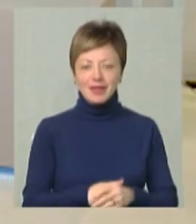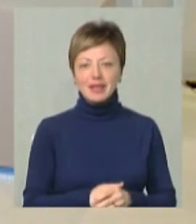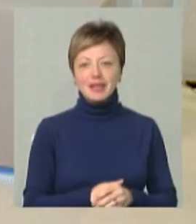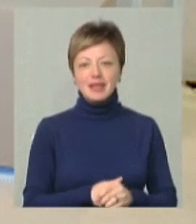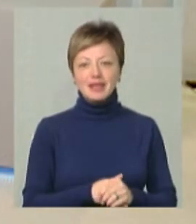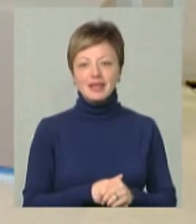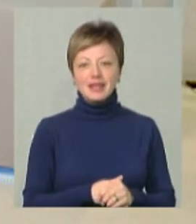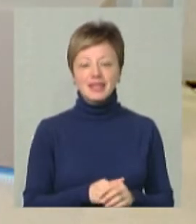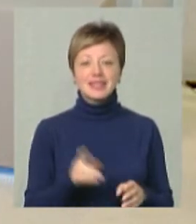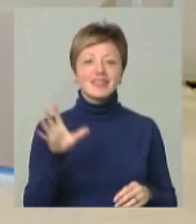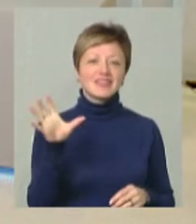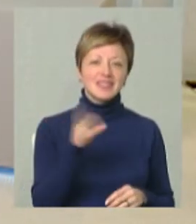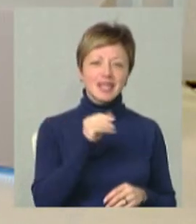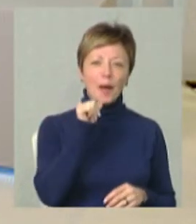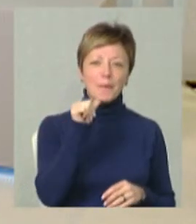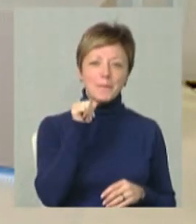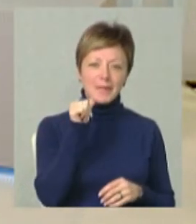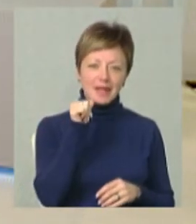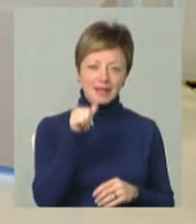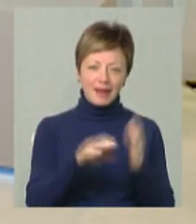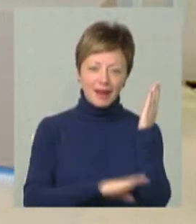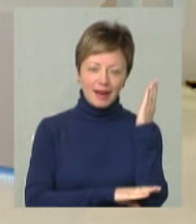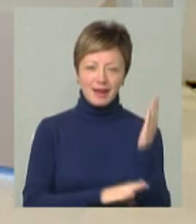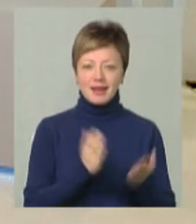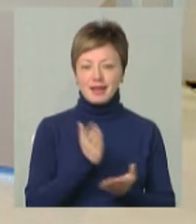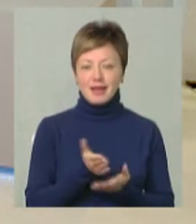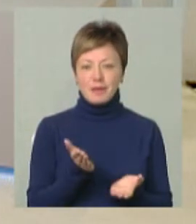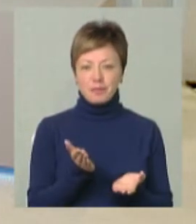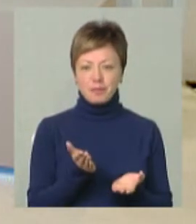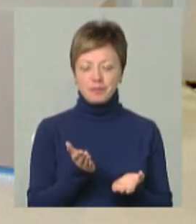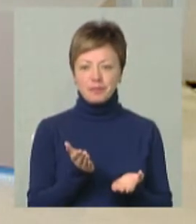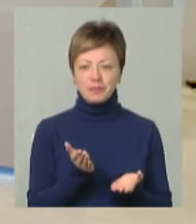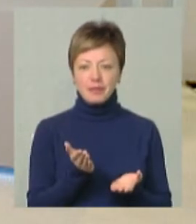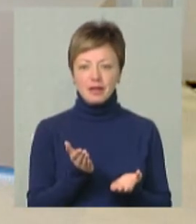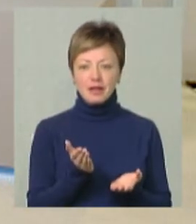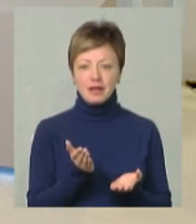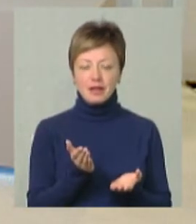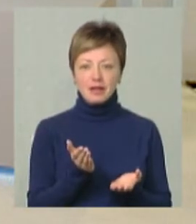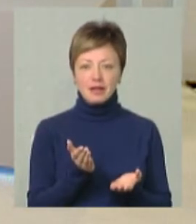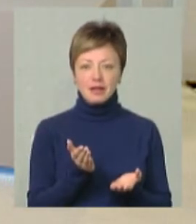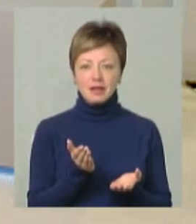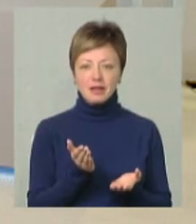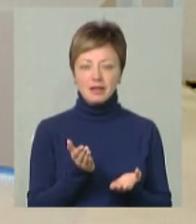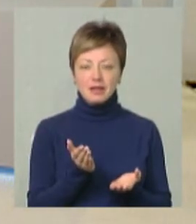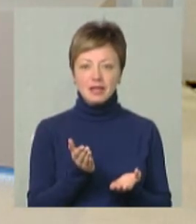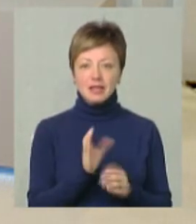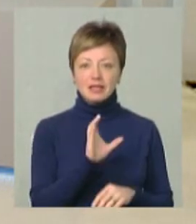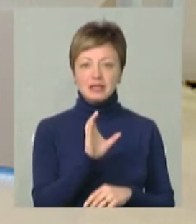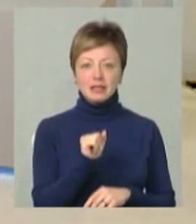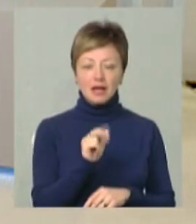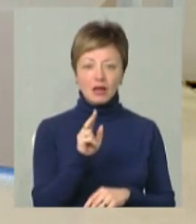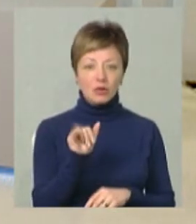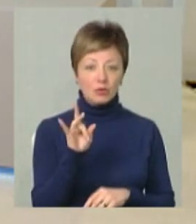це є всі мигдалі, які існують. Це, зрештою, ті самі сакури